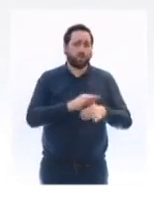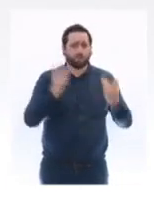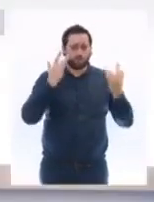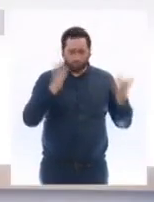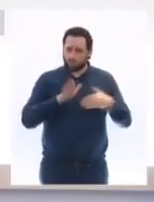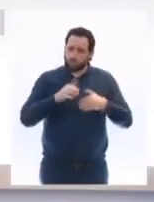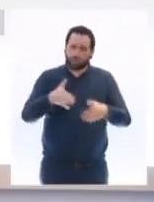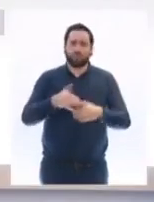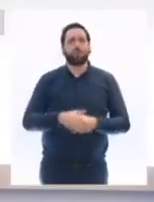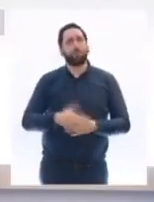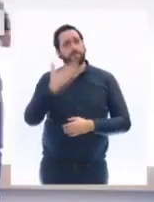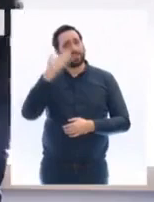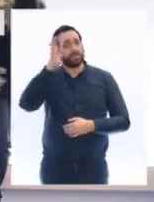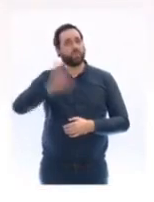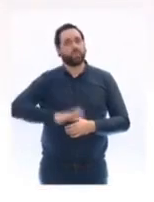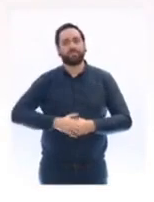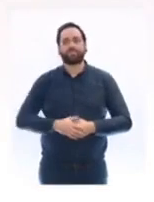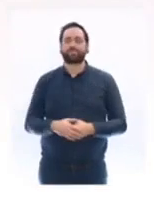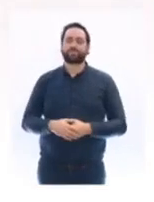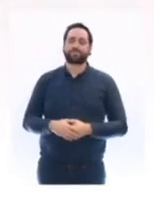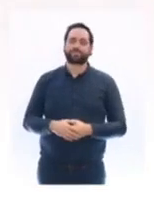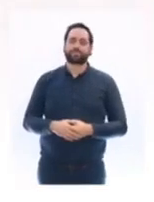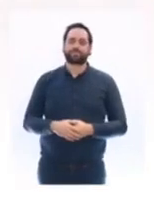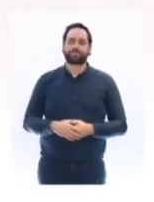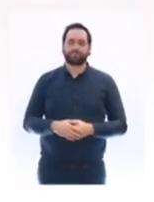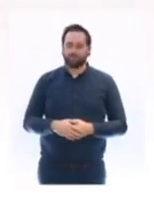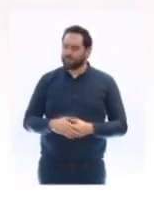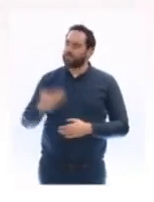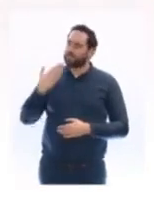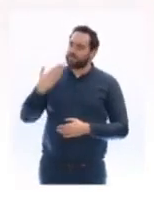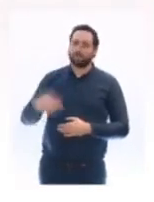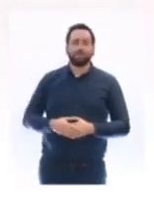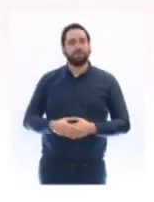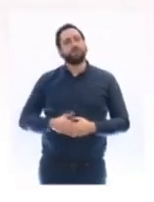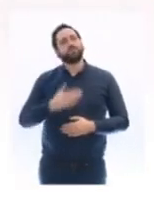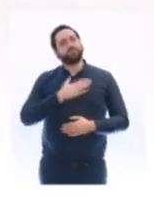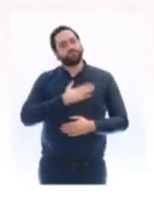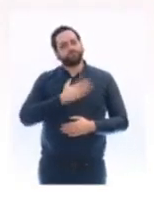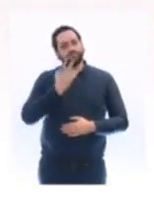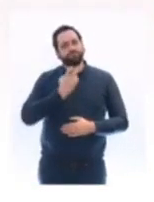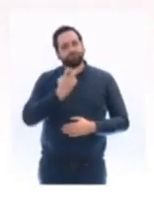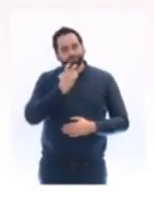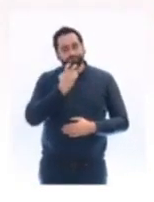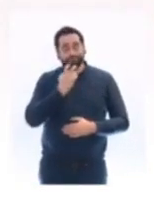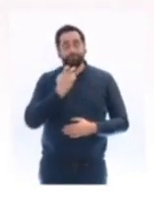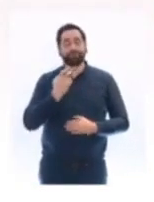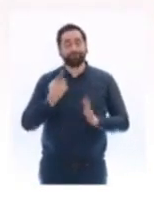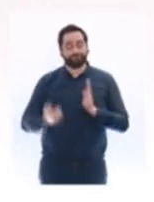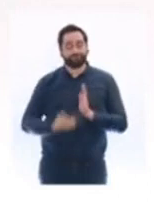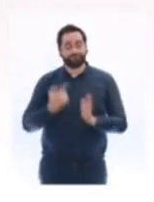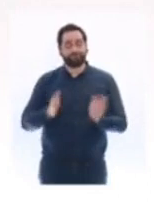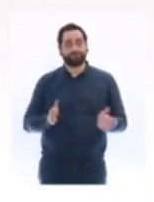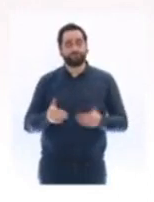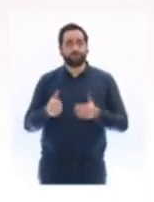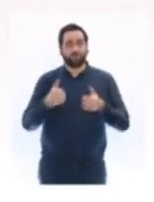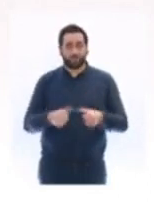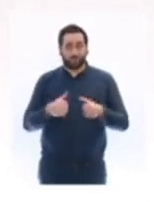personne sans prise en charge. Cela passe une nouvelle fois par un effort exceptionnel de